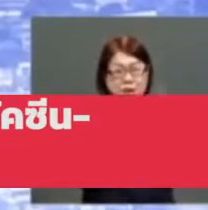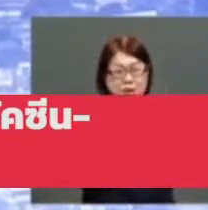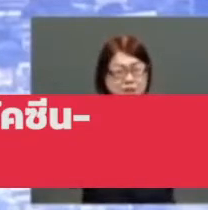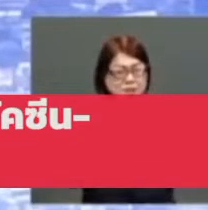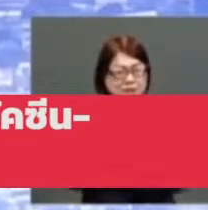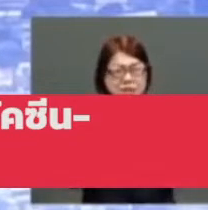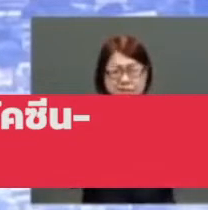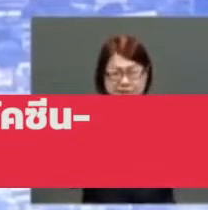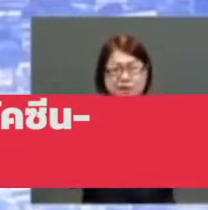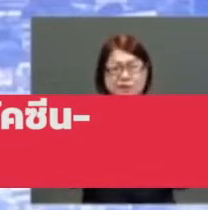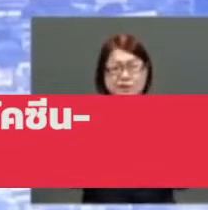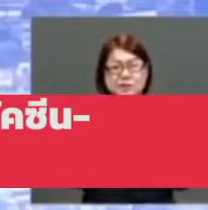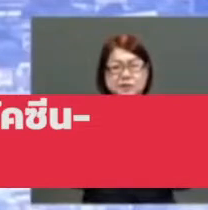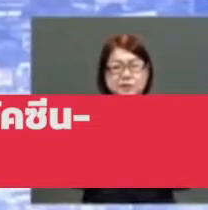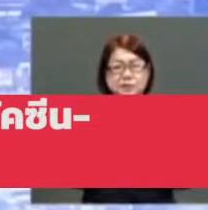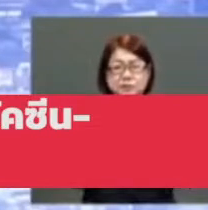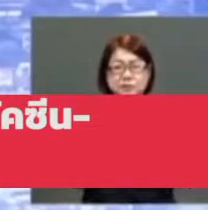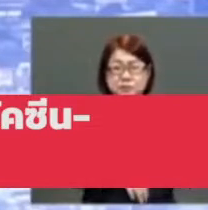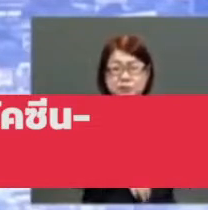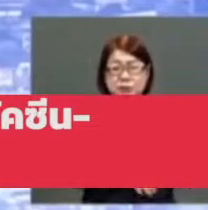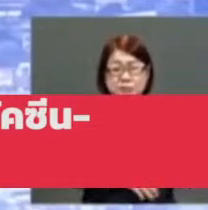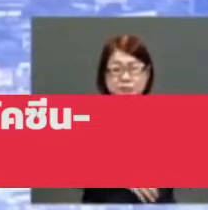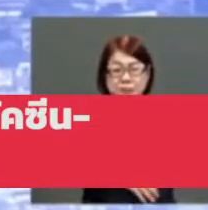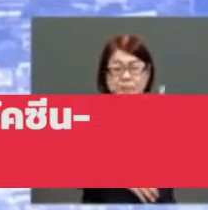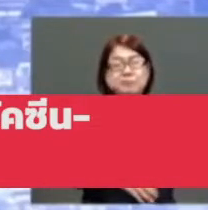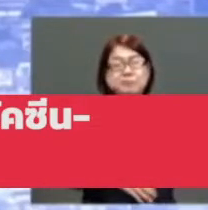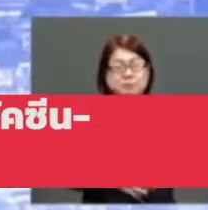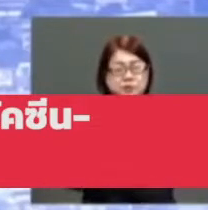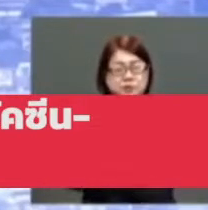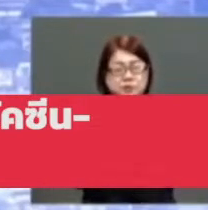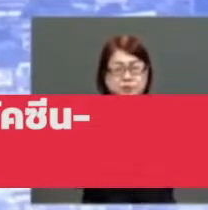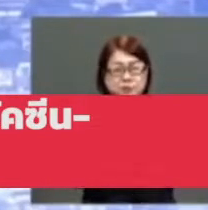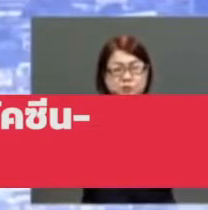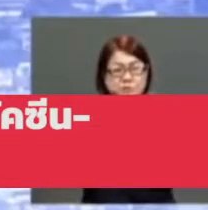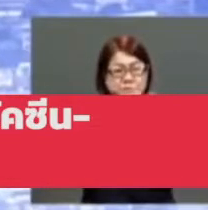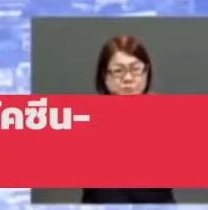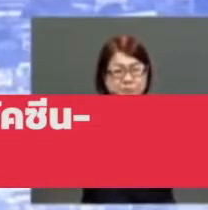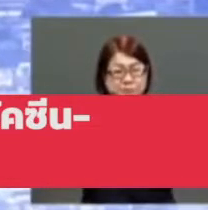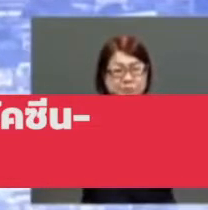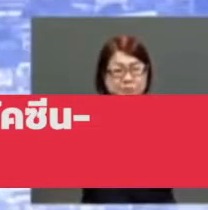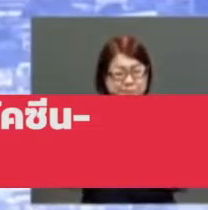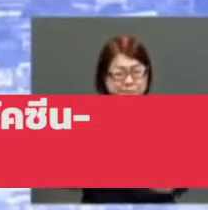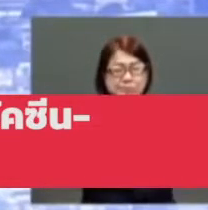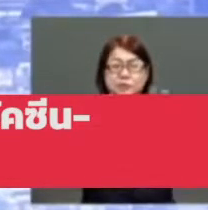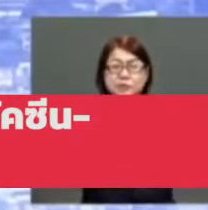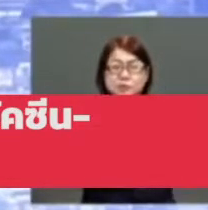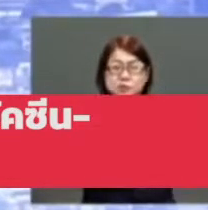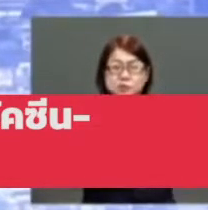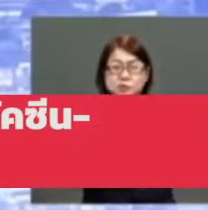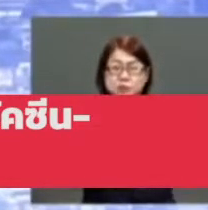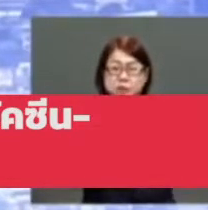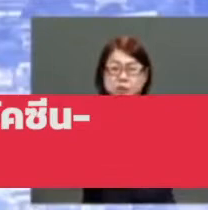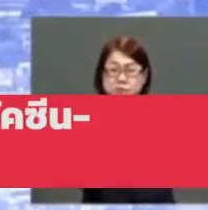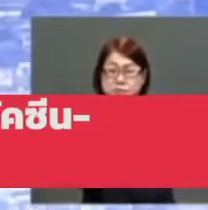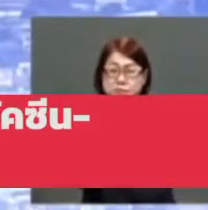ศรีรังสรรค์และแพทย์หญิงพันประภายงตระกูลผู้ช่วยโฆษกศบค.สลับกันแถลงประจำวัน